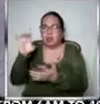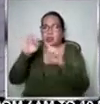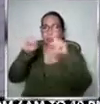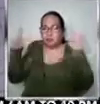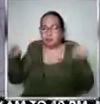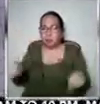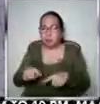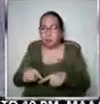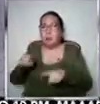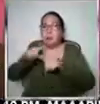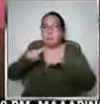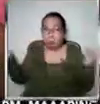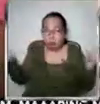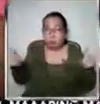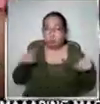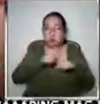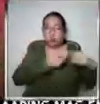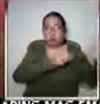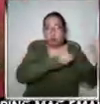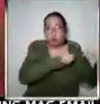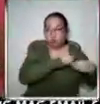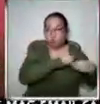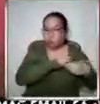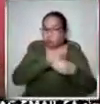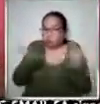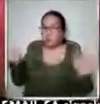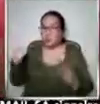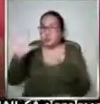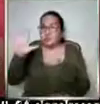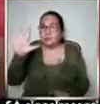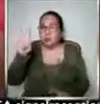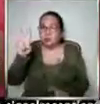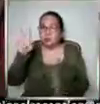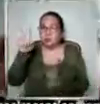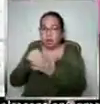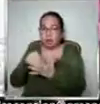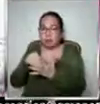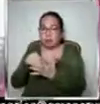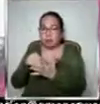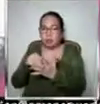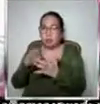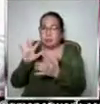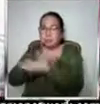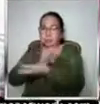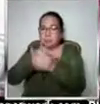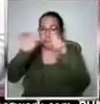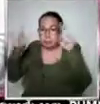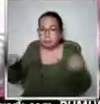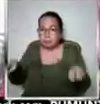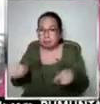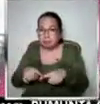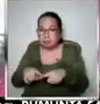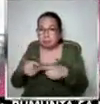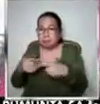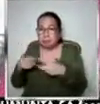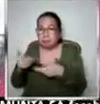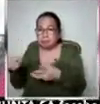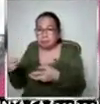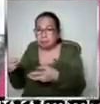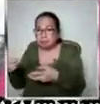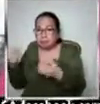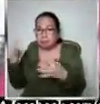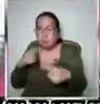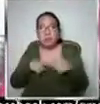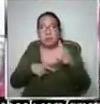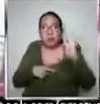10,415 na may hawak pang SAP forms ang wala naman palang inaasahang pondo. Sa bilang na ito, baka may mabigyan pa mula